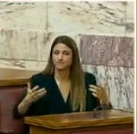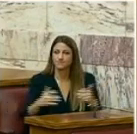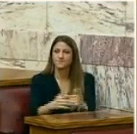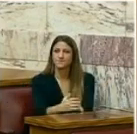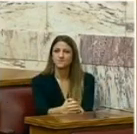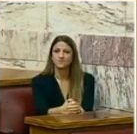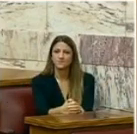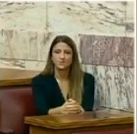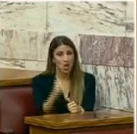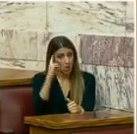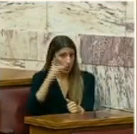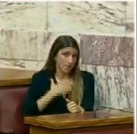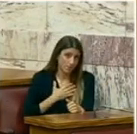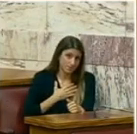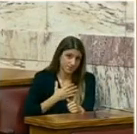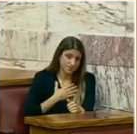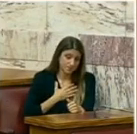κατά την άποψή μου,